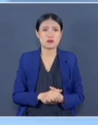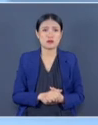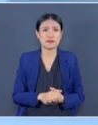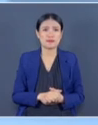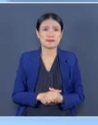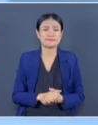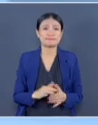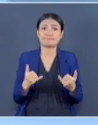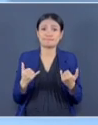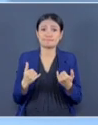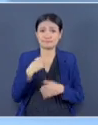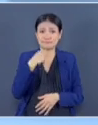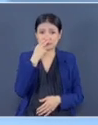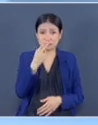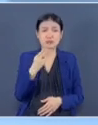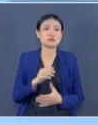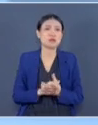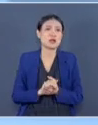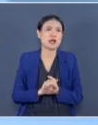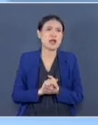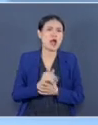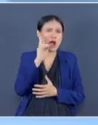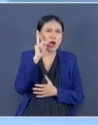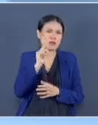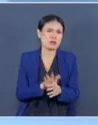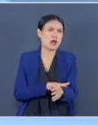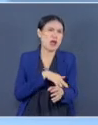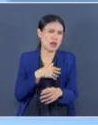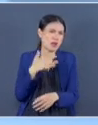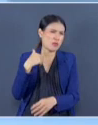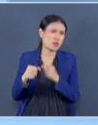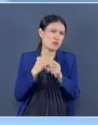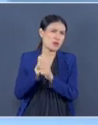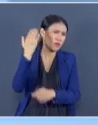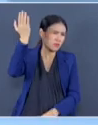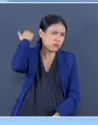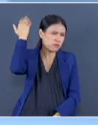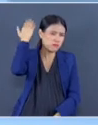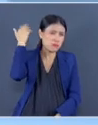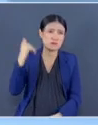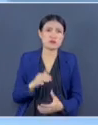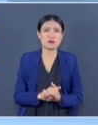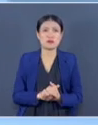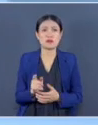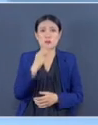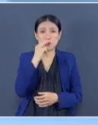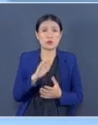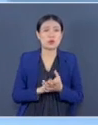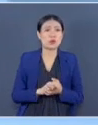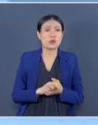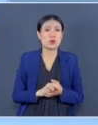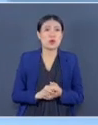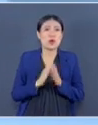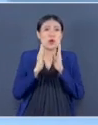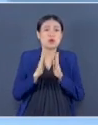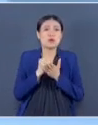หลังจากคือฮากันนะเป็นข่าวที่เกิดขึ้นมาหลายปีแล้วแต่ตอนนี้มันกลับมาเป็นกระแสอีกครั้งนึงก็คืออาจารย์เอกฝ่ามือจำรัดปุ๊บปุ๊บปุ๊บปุ๊บปุ๊บปุ๊บ